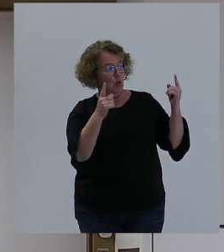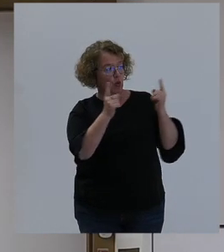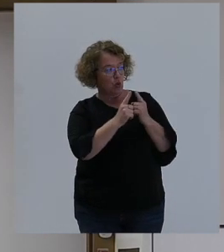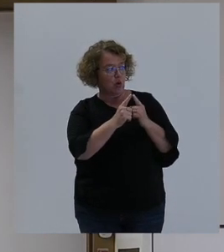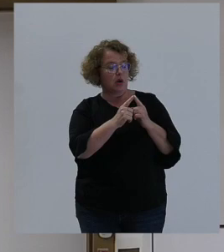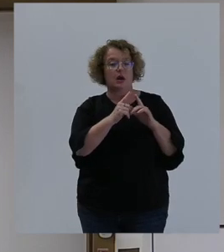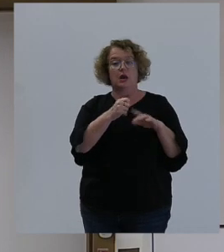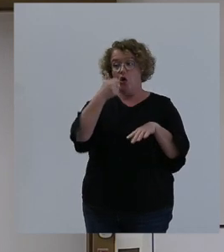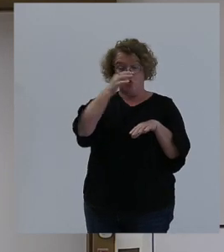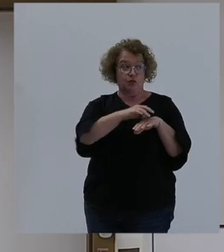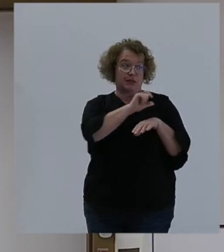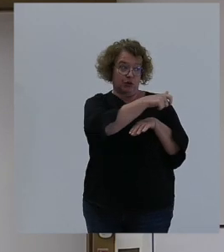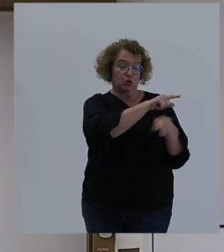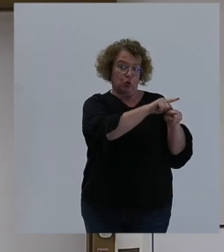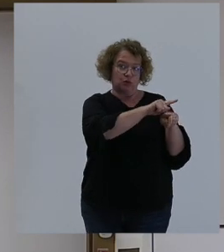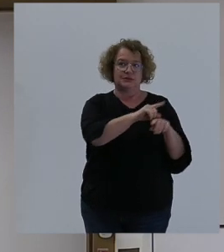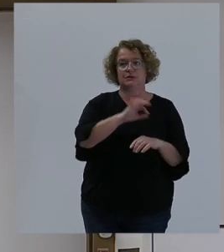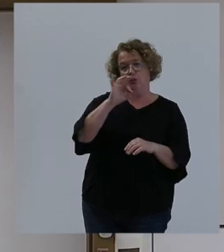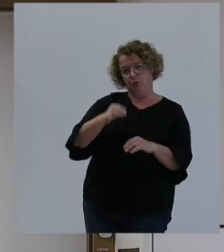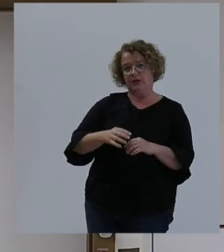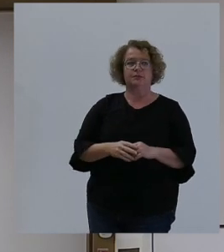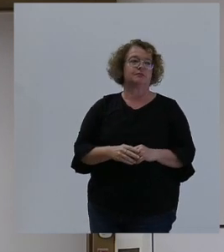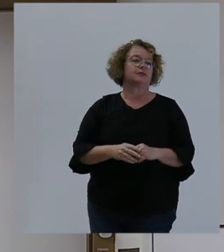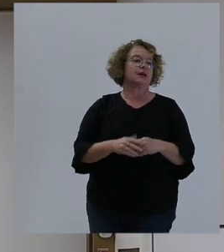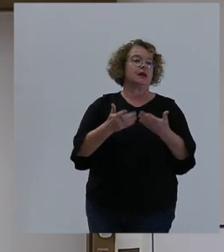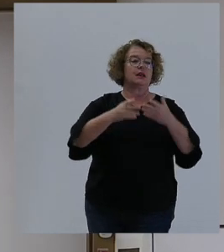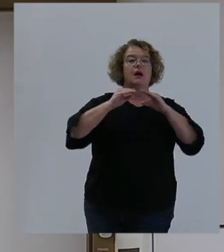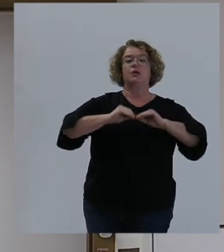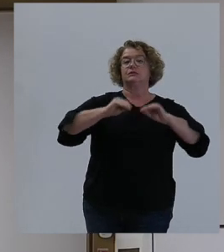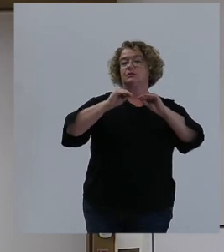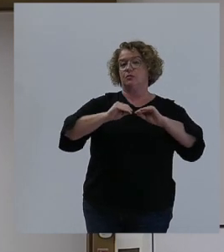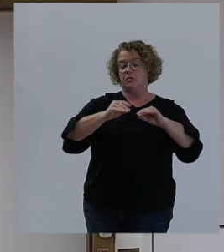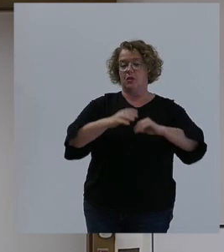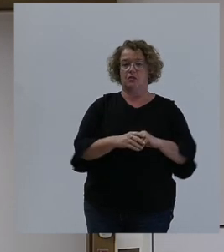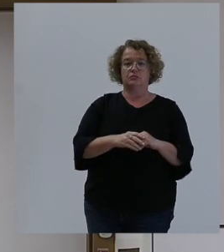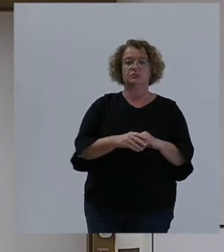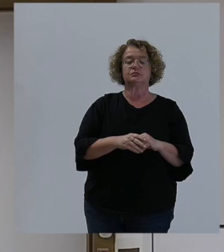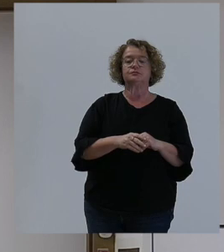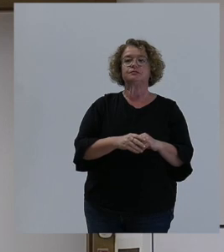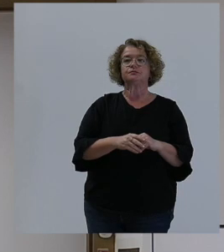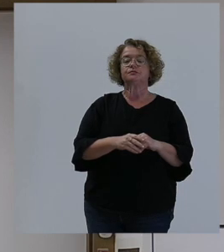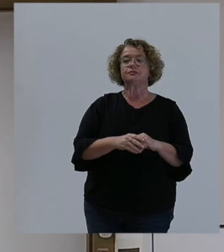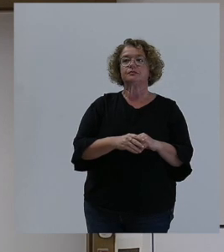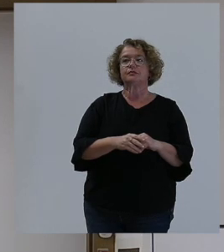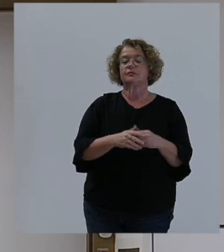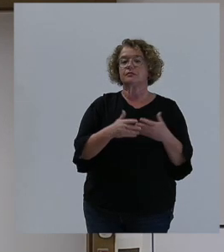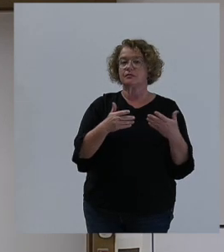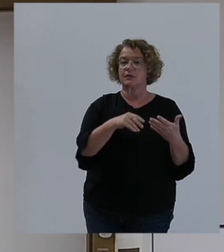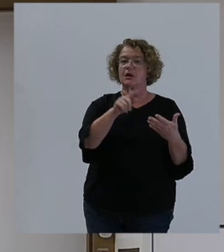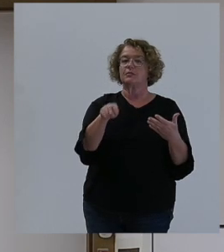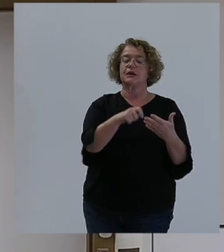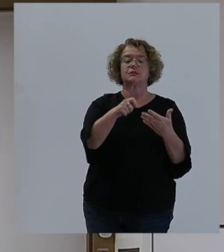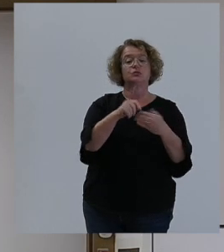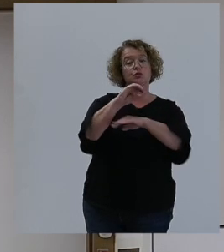bon, sur l'enseignement ils auront hybride. Une minute aussi alors. Ouais, bah, normal. Normal. Juste sur l'enseignement, c'est vrai qu'on a beaucoup parlé de l'enseignement hybride, etc. Évidemment, le